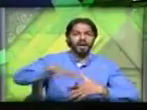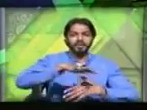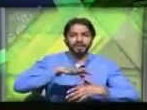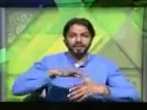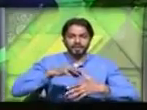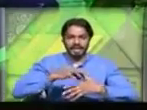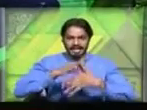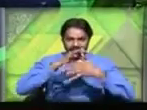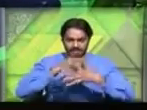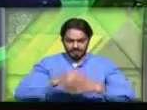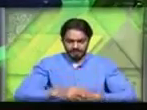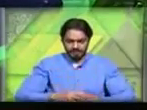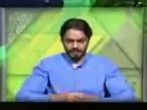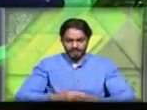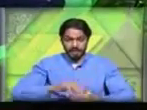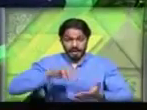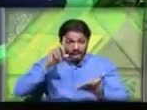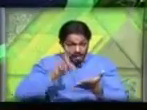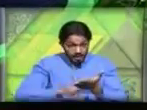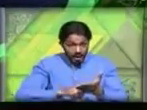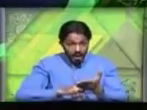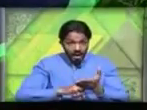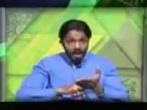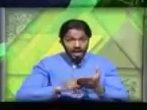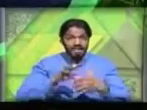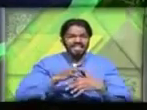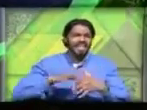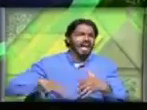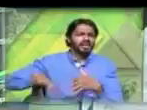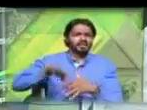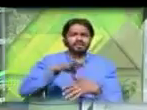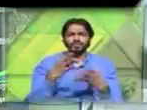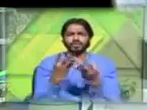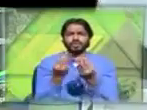السنة. ملابسات الكلام ماذا يعني؟ هو بيتكلم. موقف.